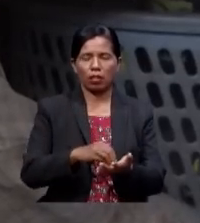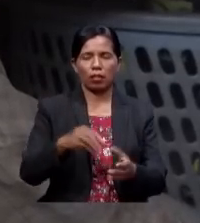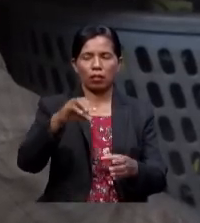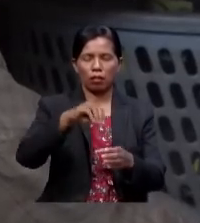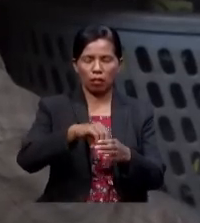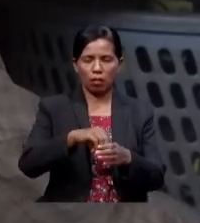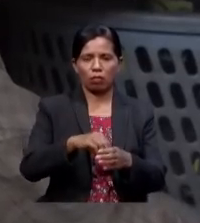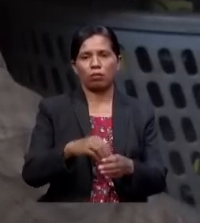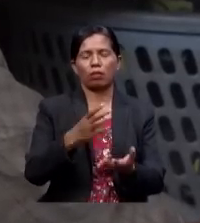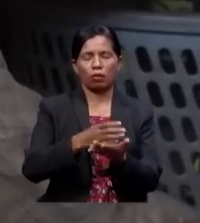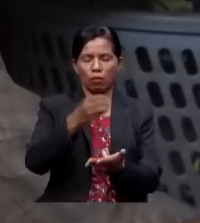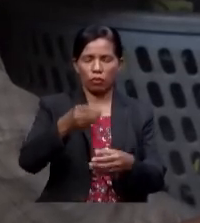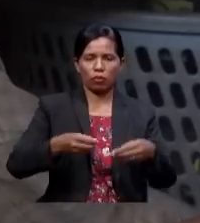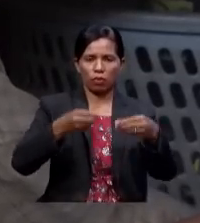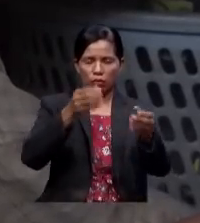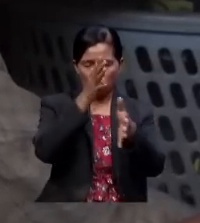fofa.